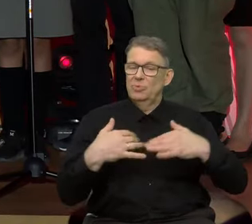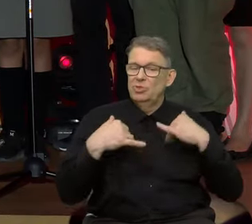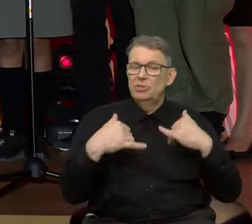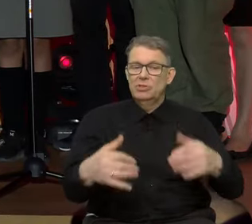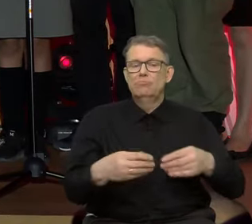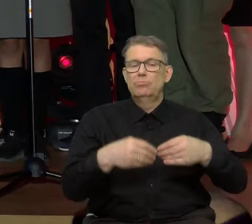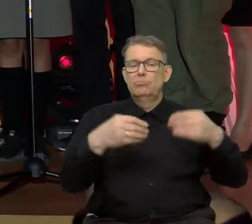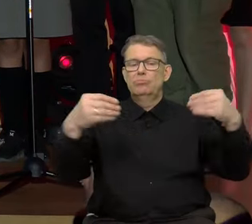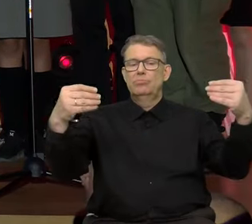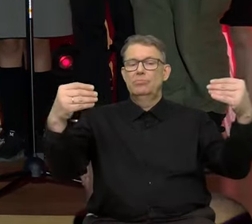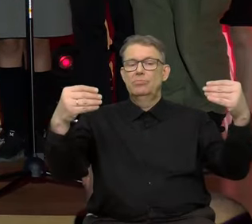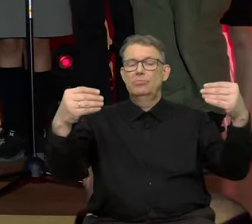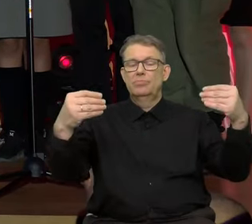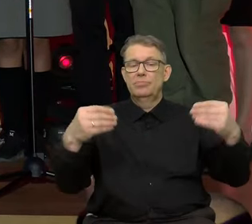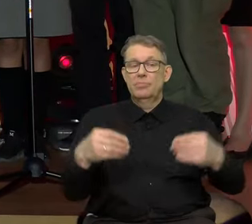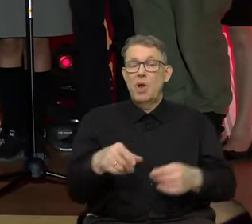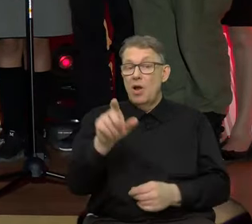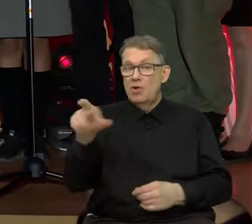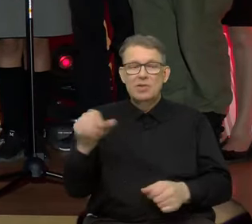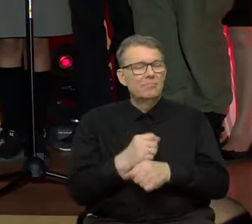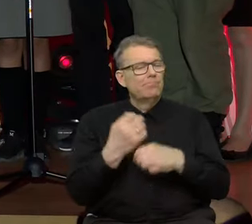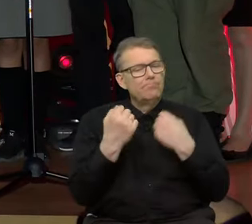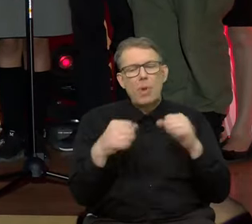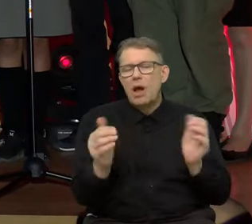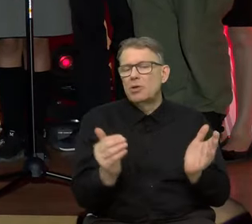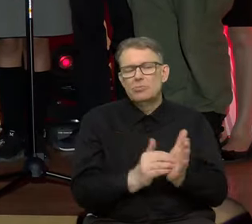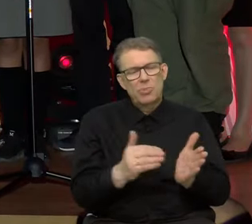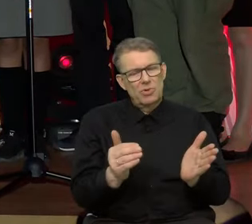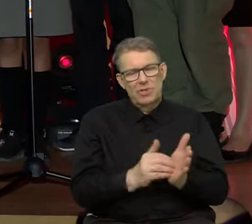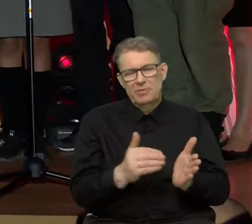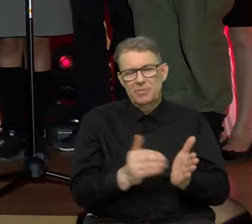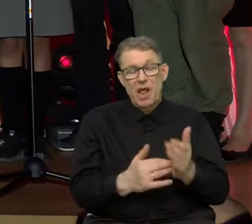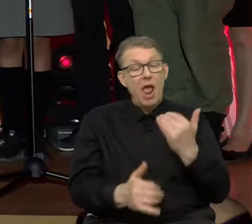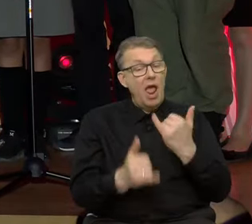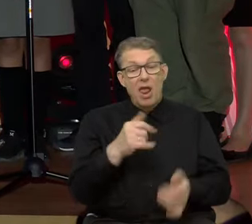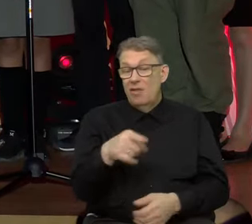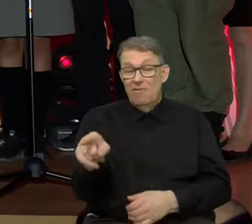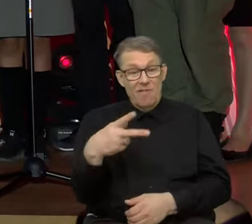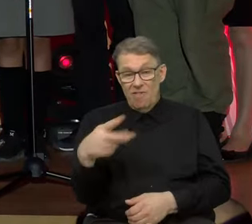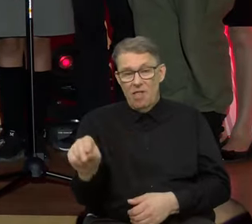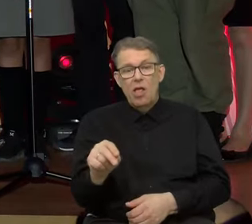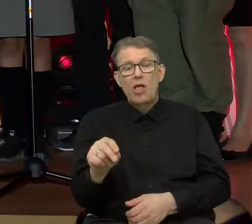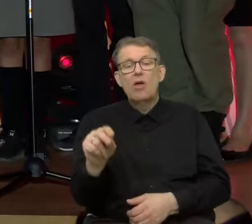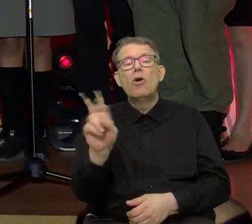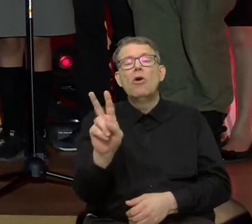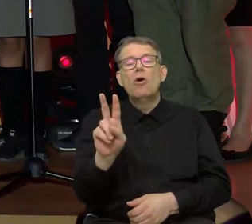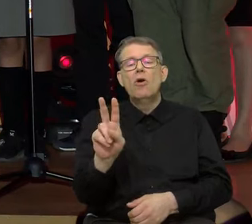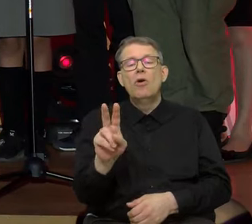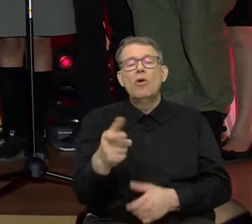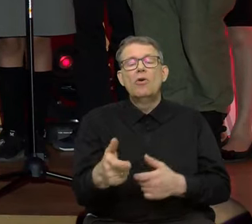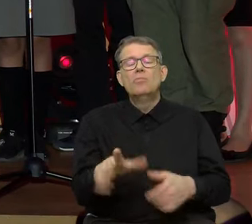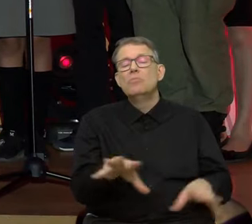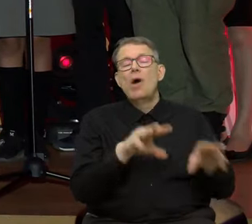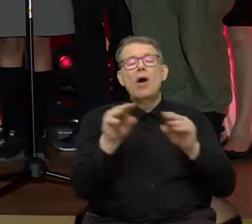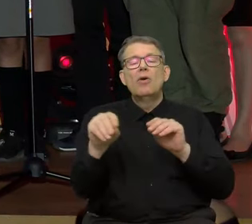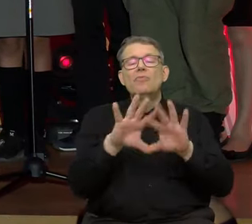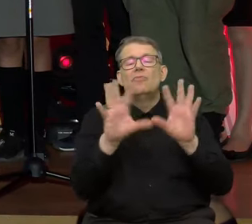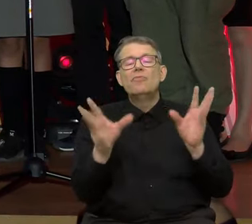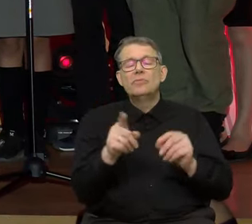się. Jesteście bardzo potrzebni, bo jeśli nie wy, to kto przeniesie te piękne